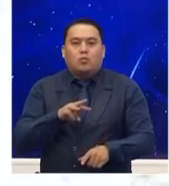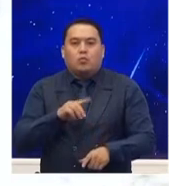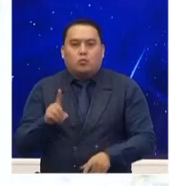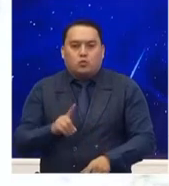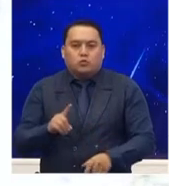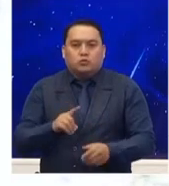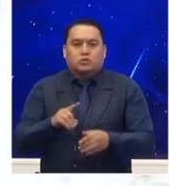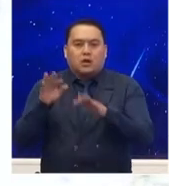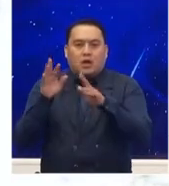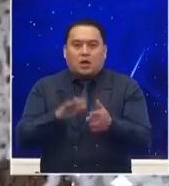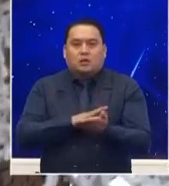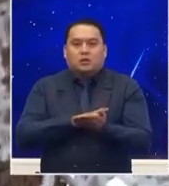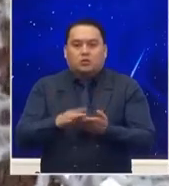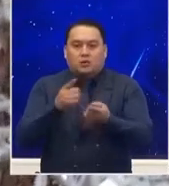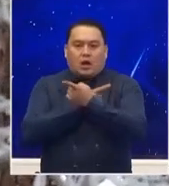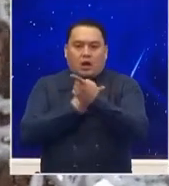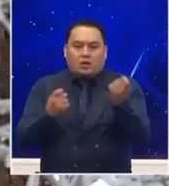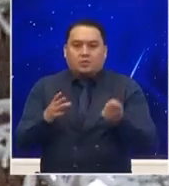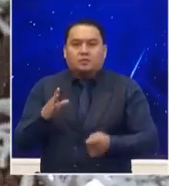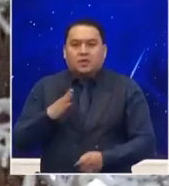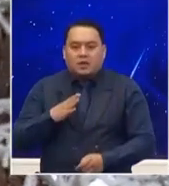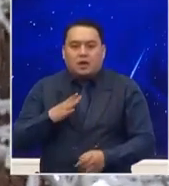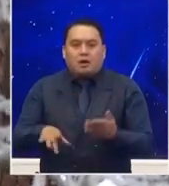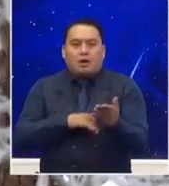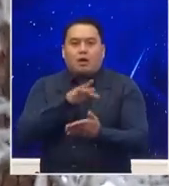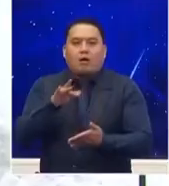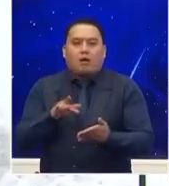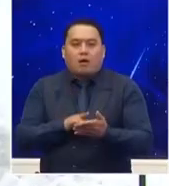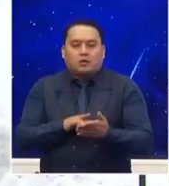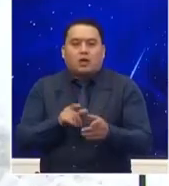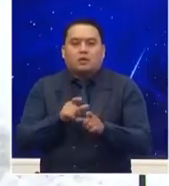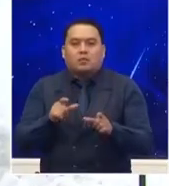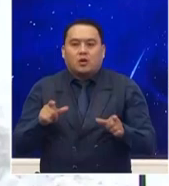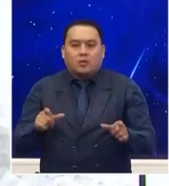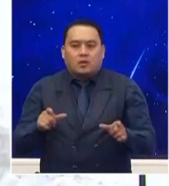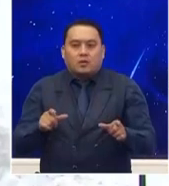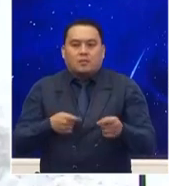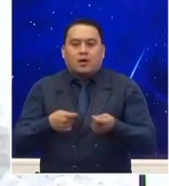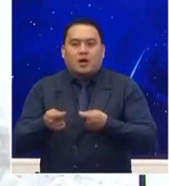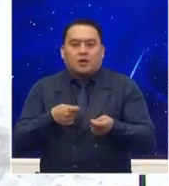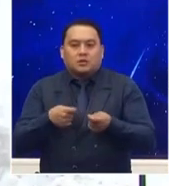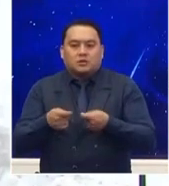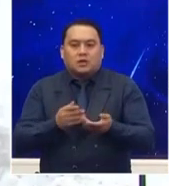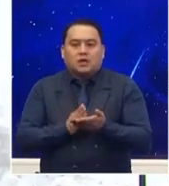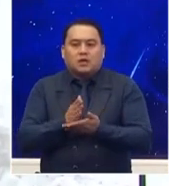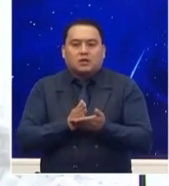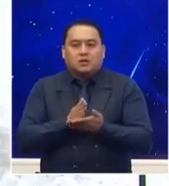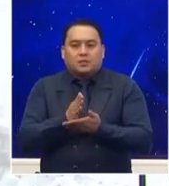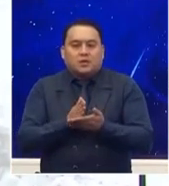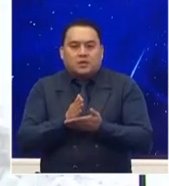қарларды тазалау бойынша хабарламалар берілді. Қала бойынша тұрғындар осы кондоминиум басқару объектісінің қызметтеріне